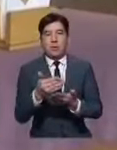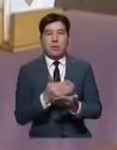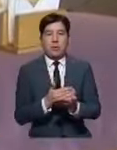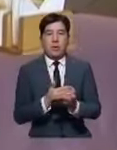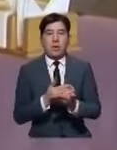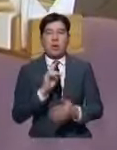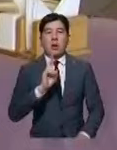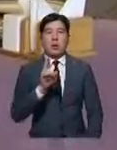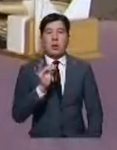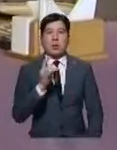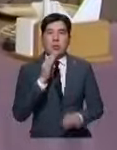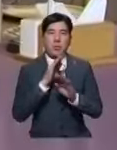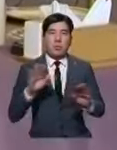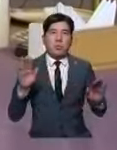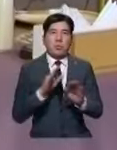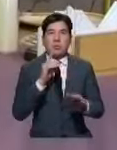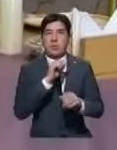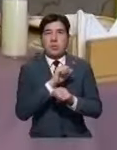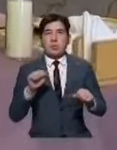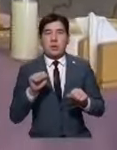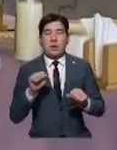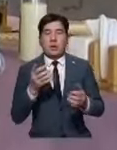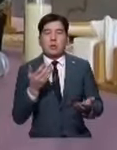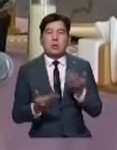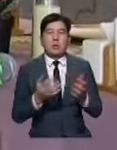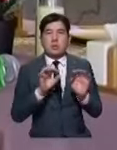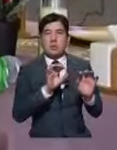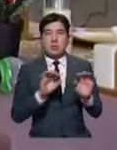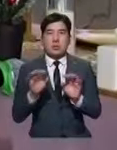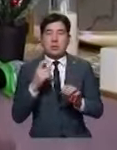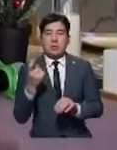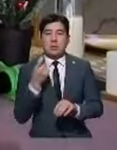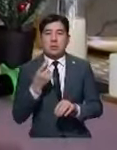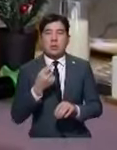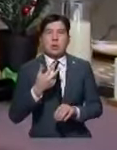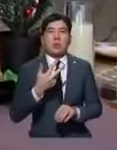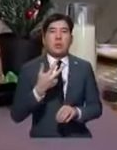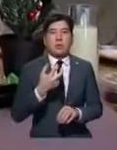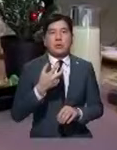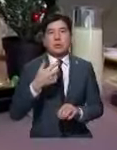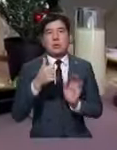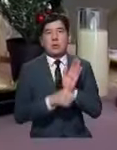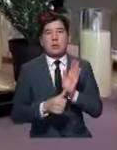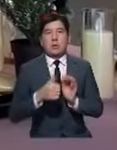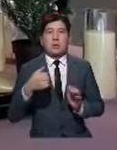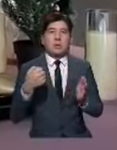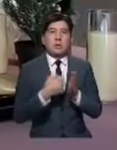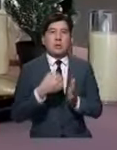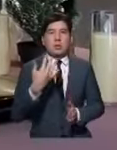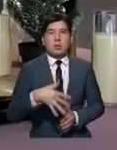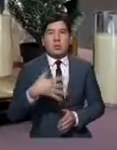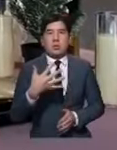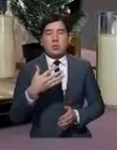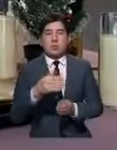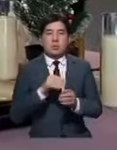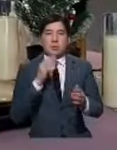Айтуға болмайды. Егер ереже сақталмаса, караоке иелері 360 мың теңгеден 55 миллион теңгеге дейін айыппұл